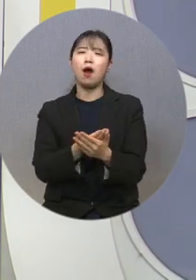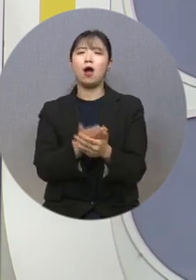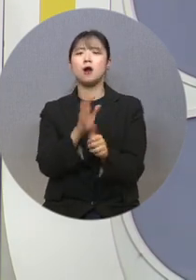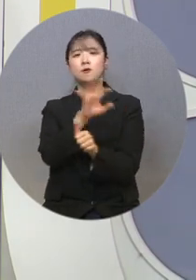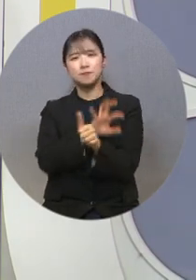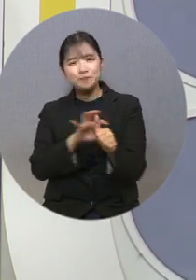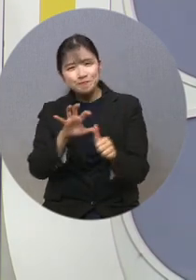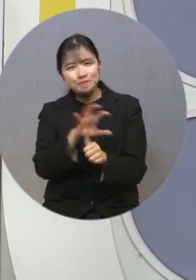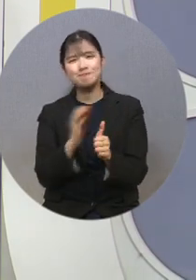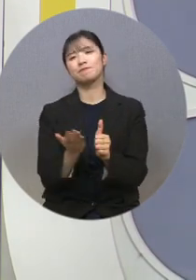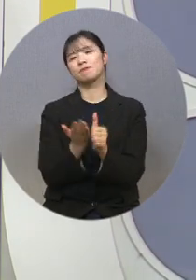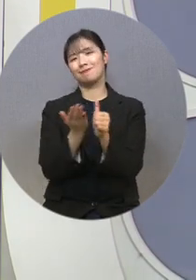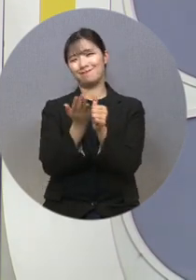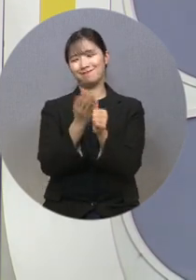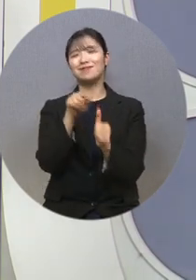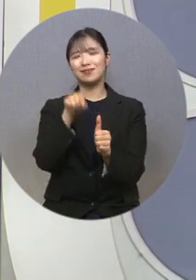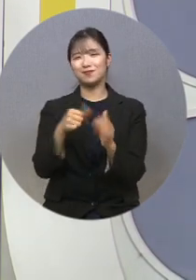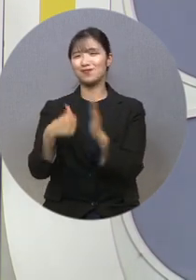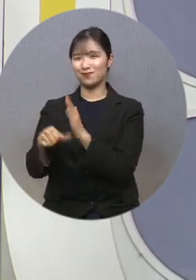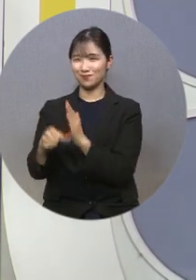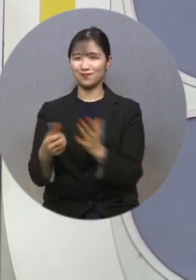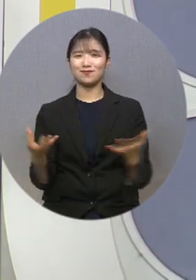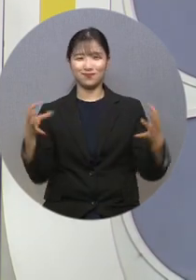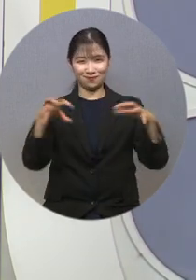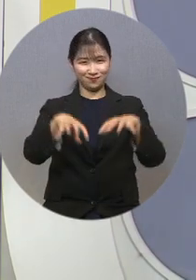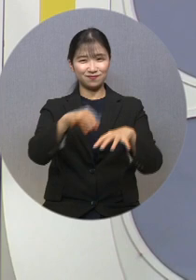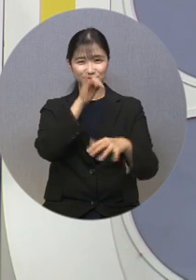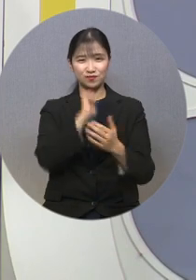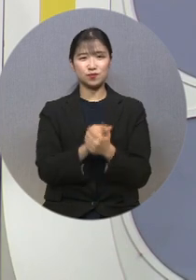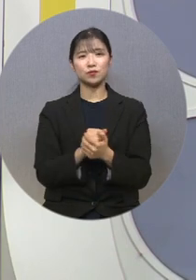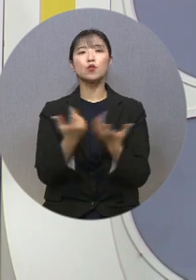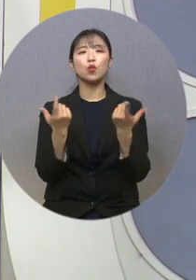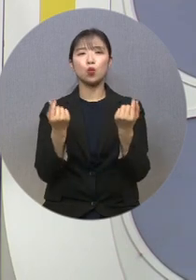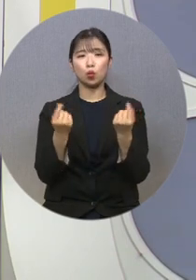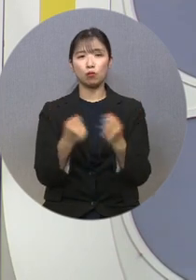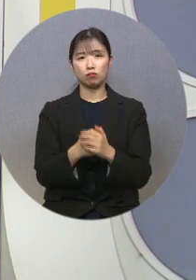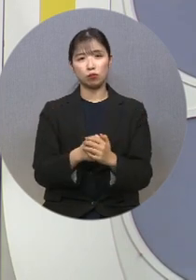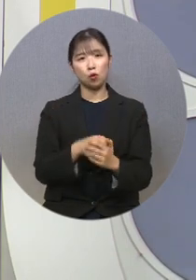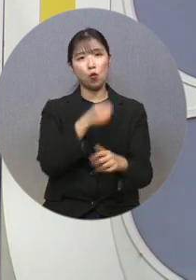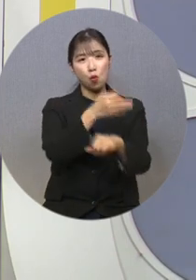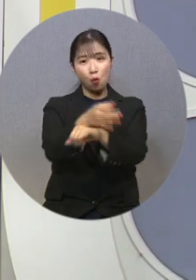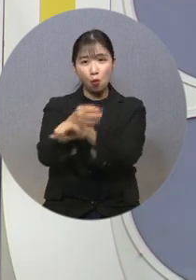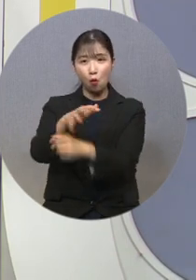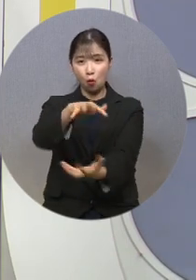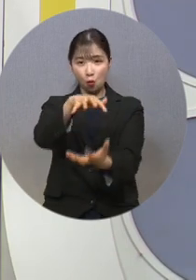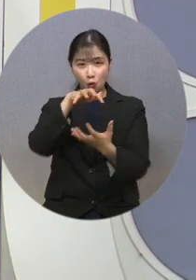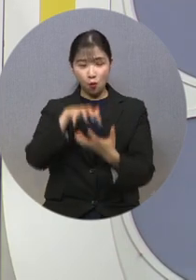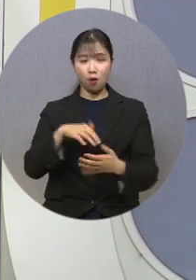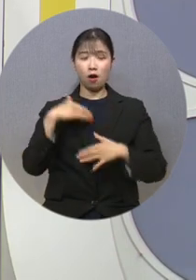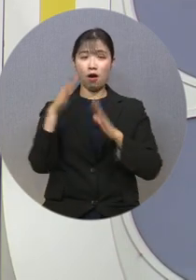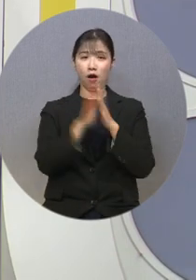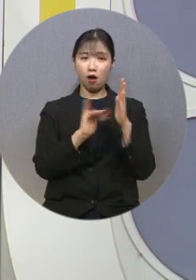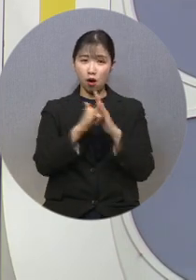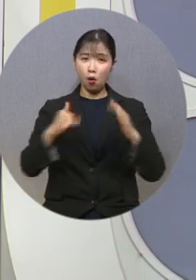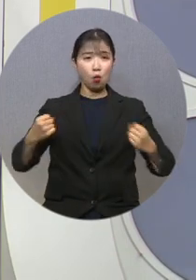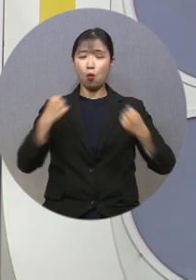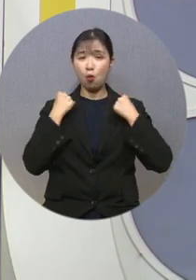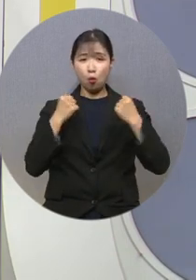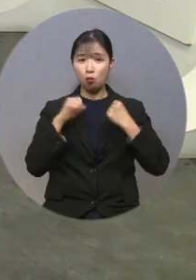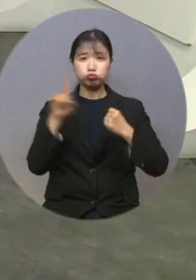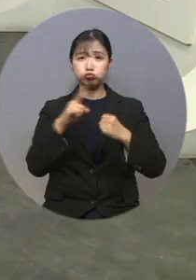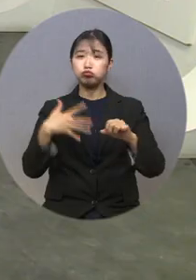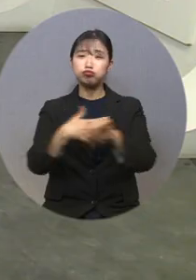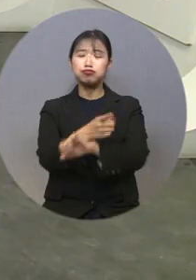이 남도장터에 있습니다. 뭐 이렇게 하시다 보면은 뭐 가족들의 건강 뭐 따로 챙겨야